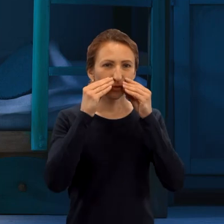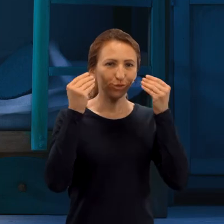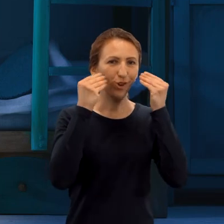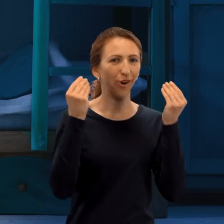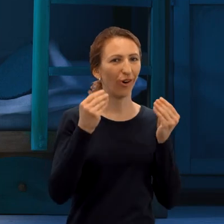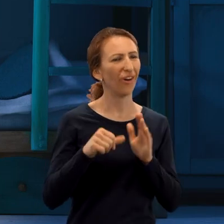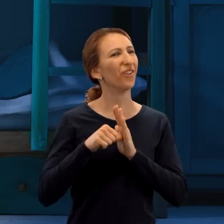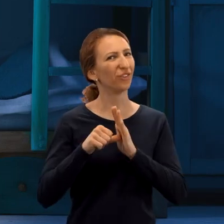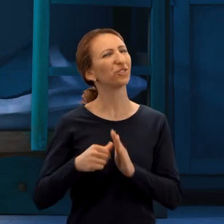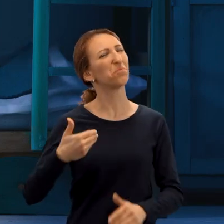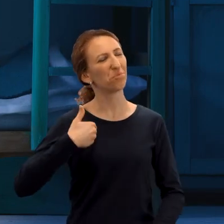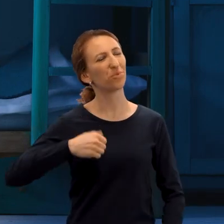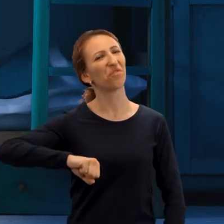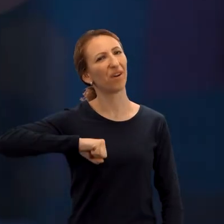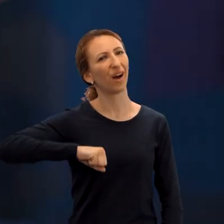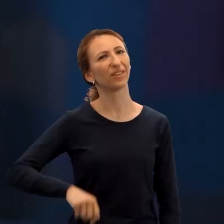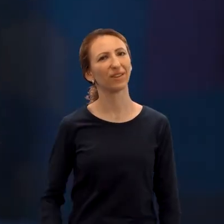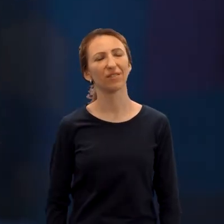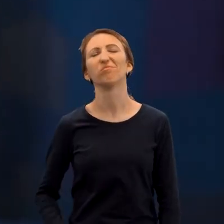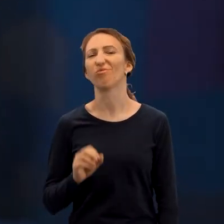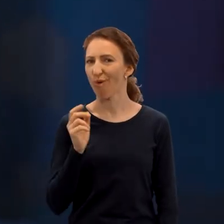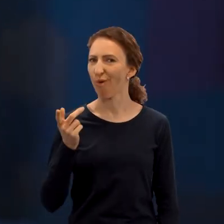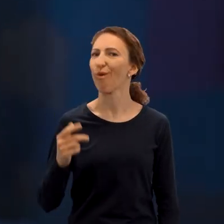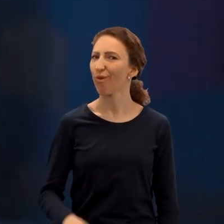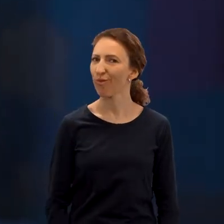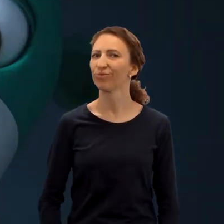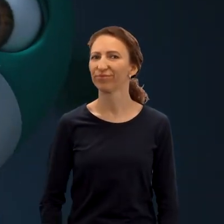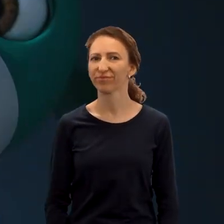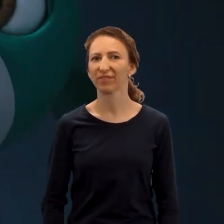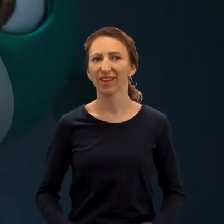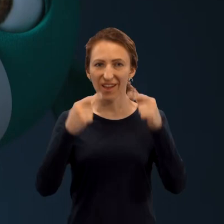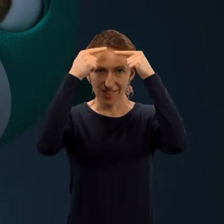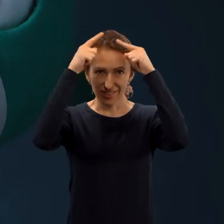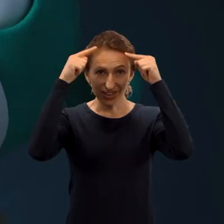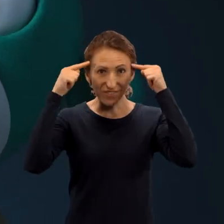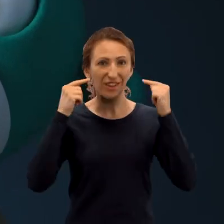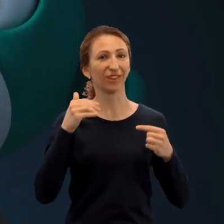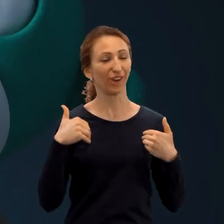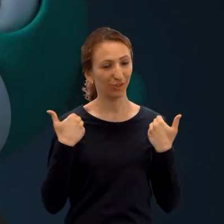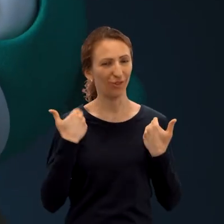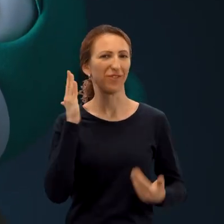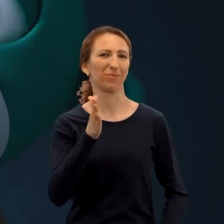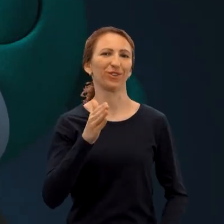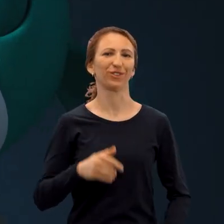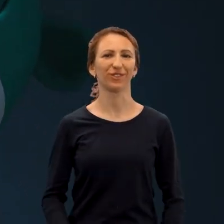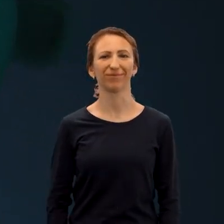Fajną mieliśmy wyprawę, co, wujciu? No. I wyleczyliśmy treflinkę.